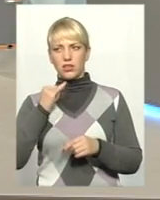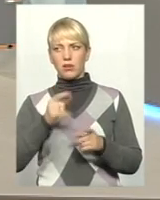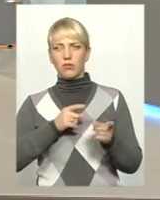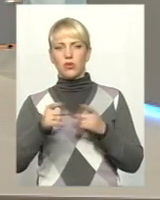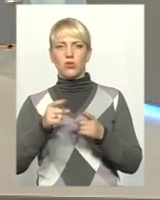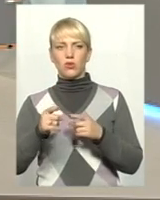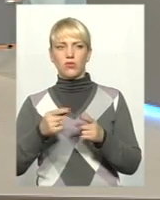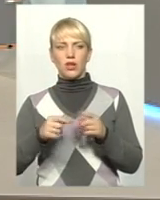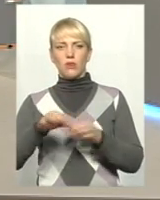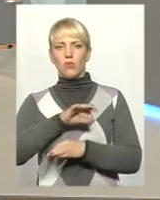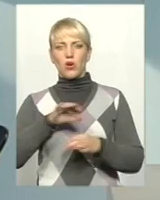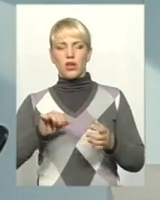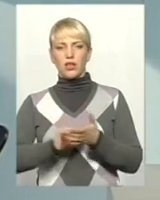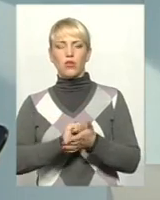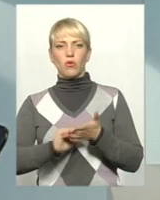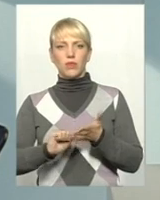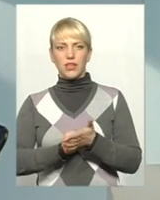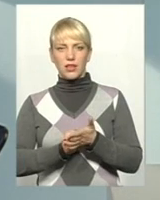підготовча і проєктна документація, і